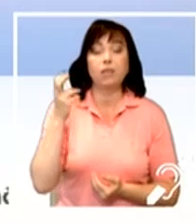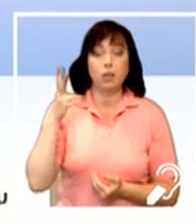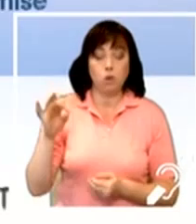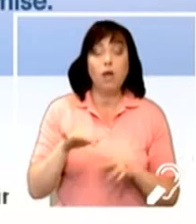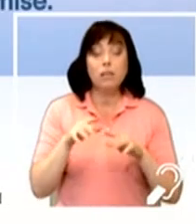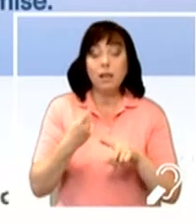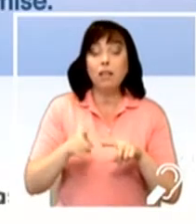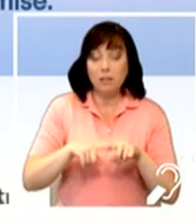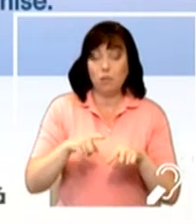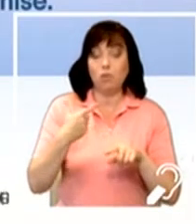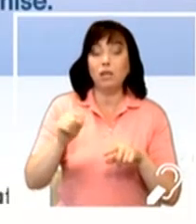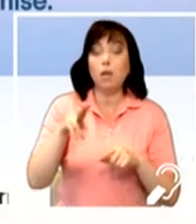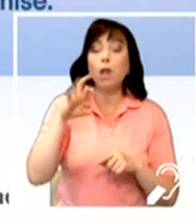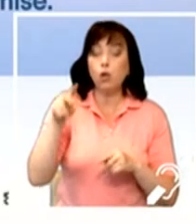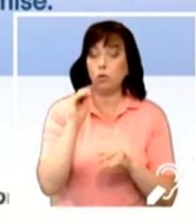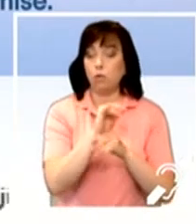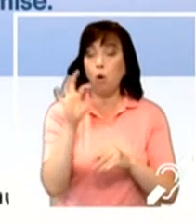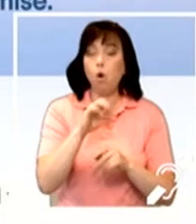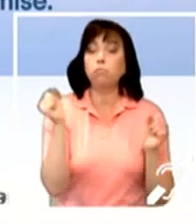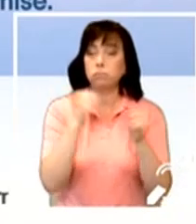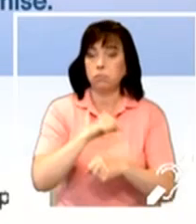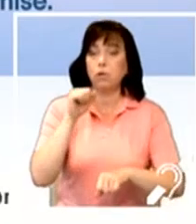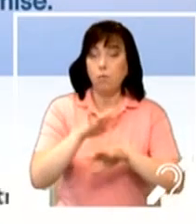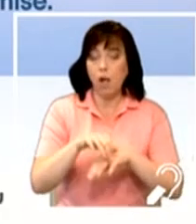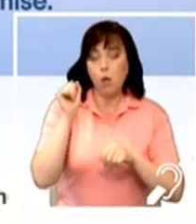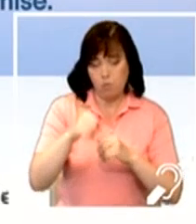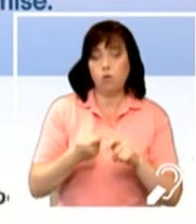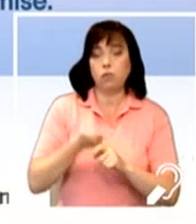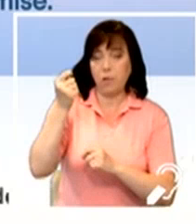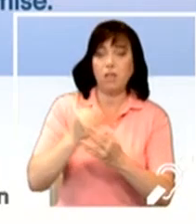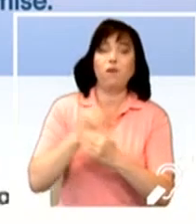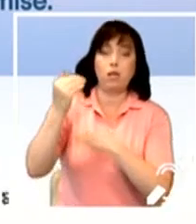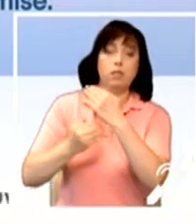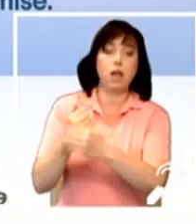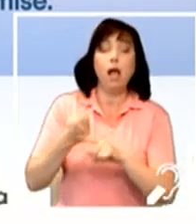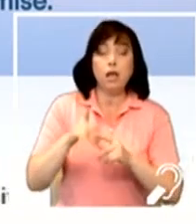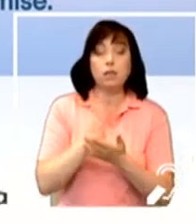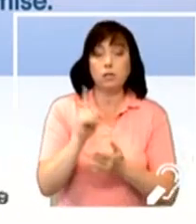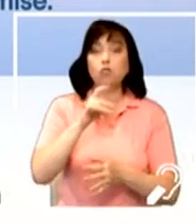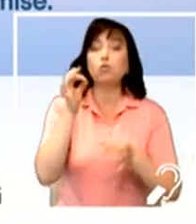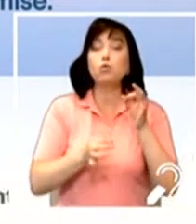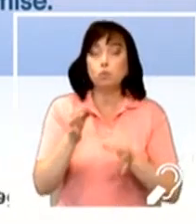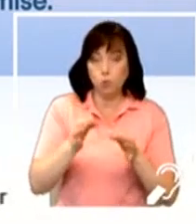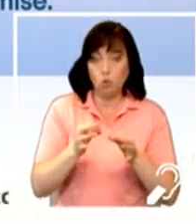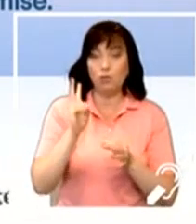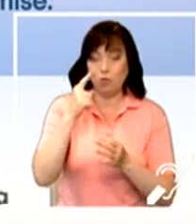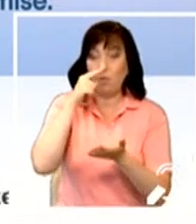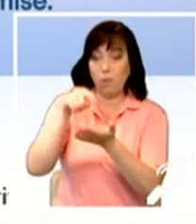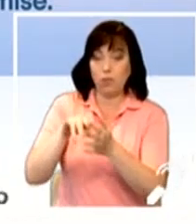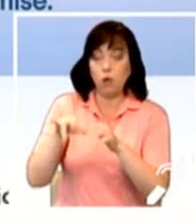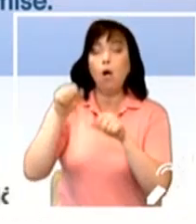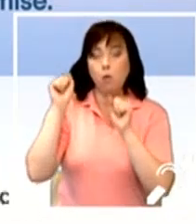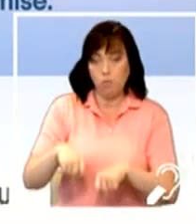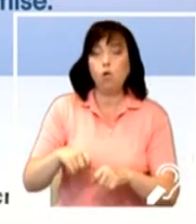Dosarul în care Vladimir Plahotniuc este învinuit în frauda bancară poate merge mai departe. Aceasta înseamnă că judecătorul de instrucție poate